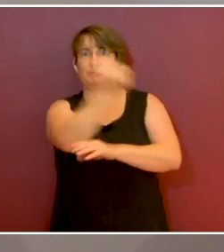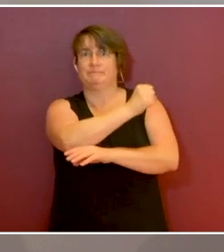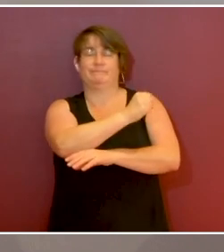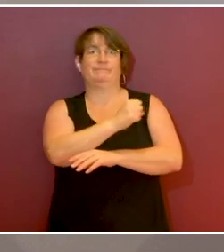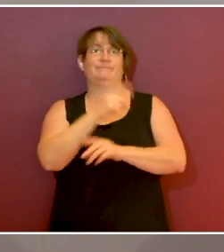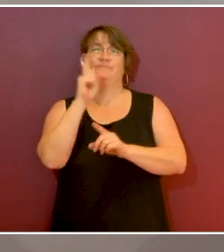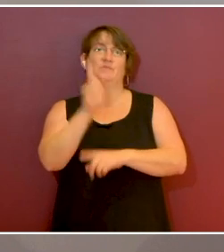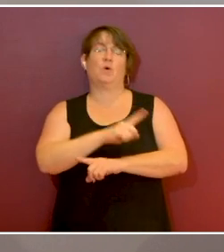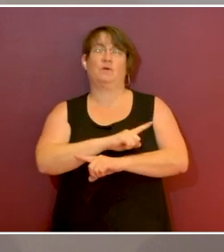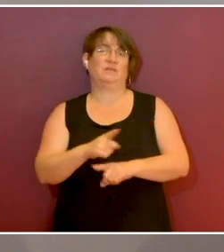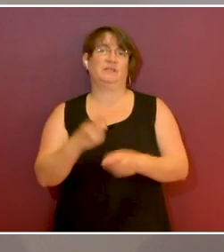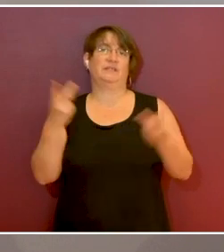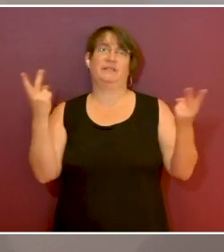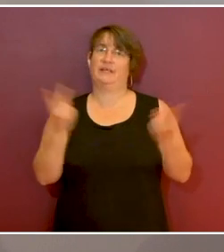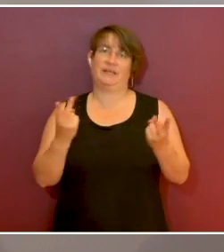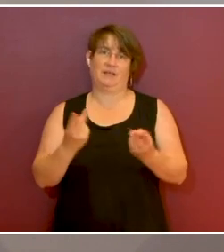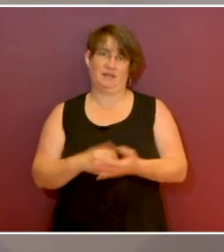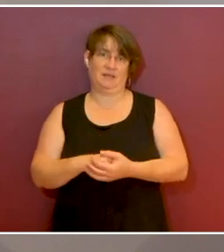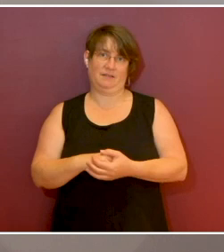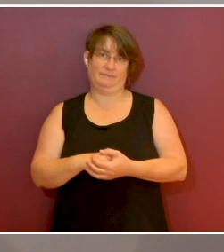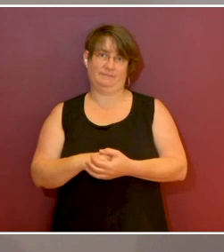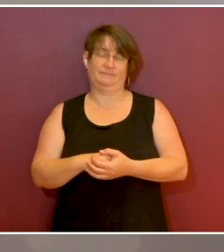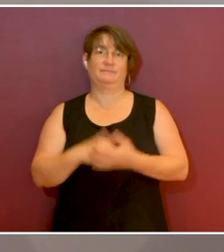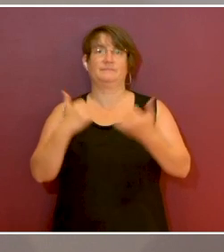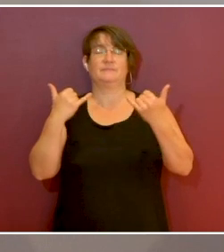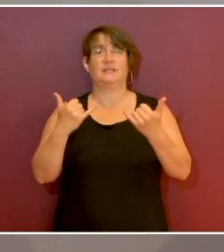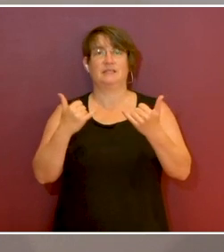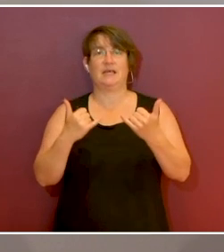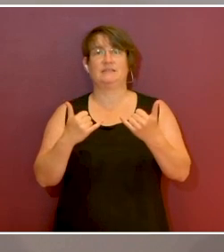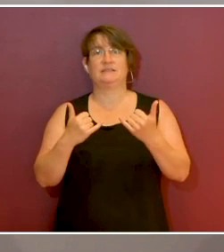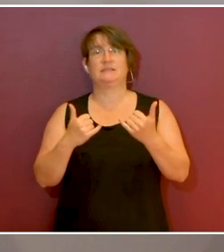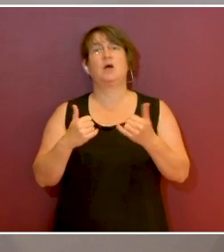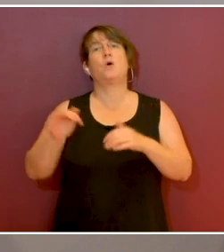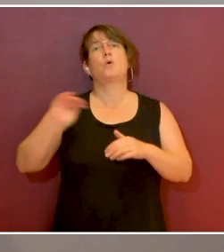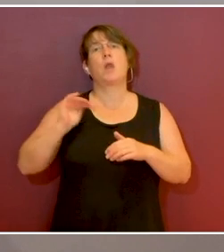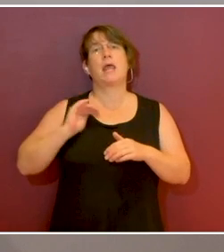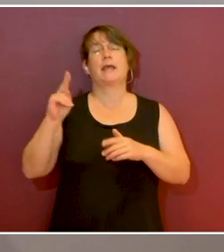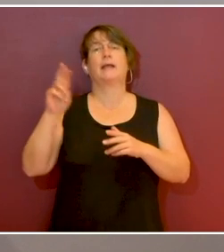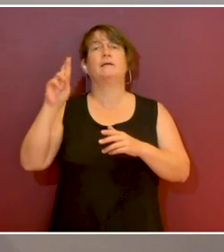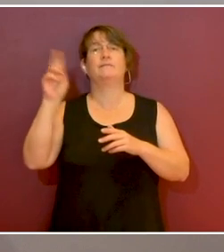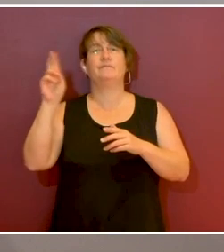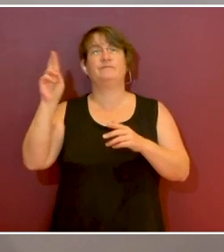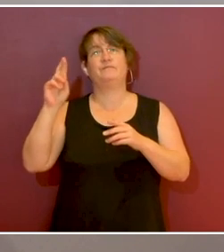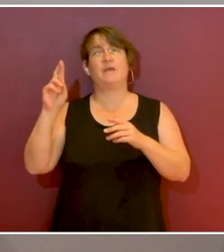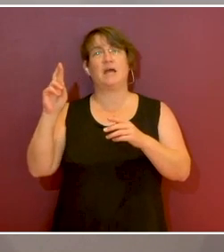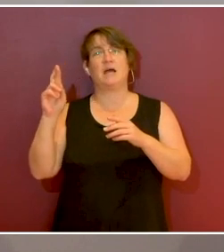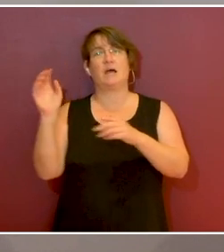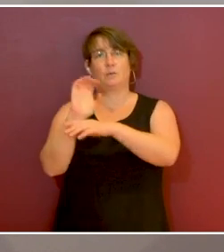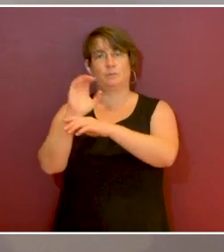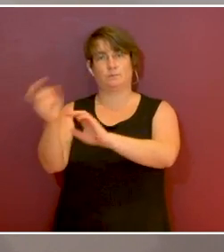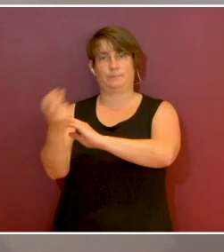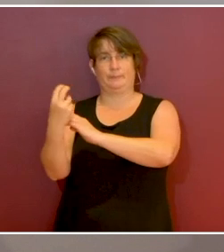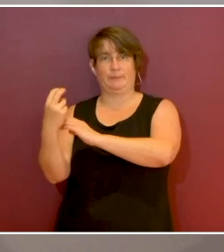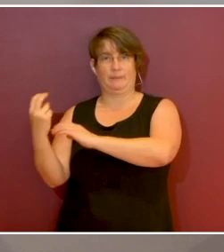So, dann würde ich die Liste der zugeschalteten Kollegen und Kolleginnen von unten rauf anfangen und da ist Frau Müller vom HR die